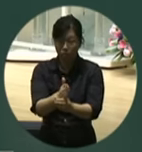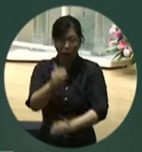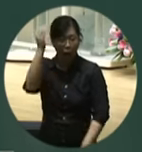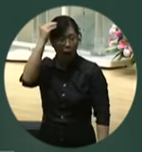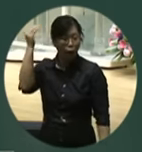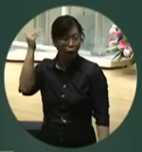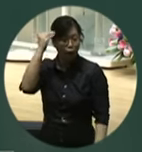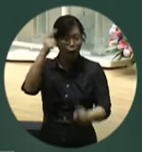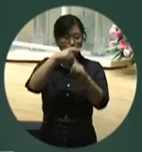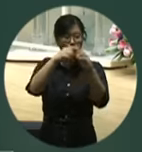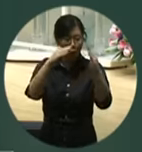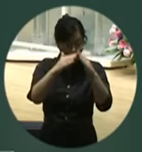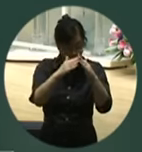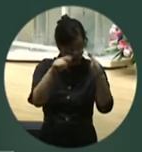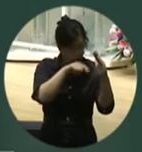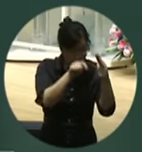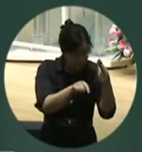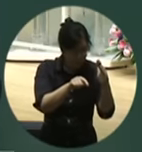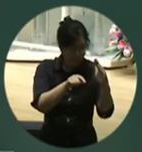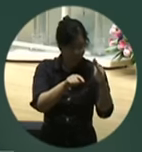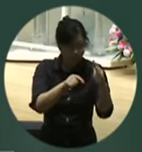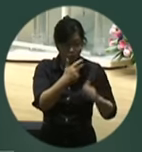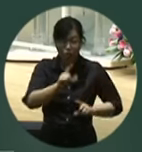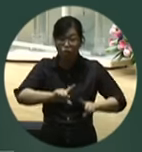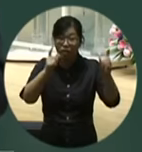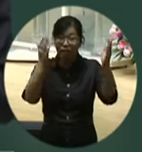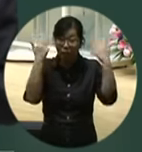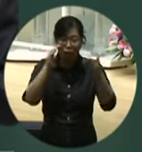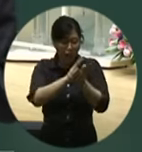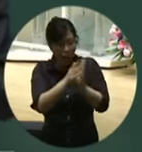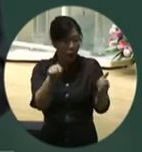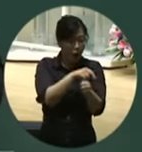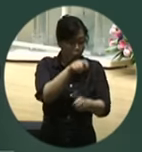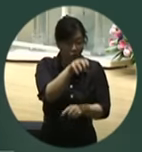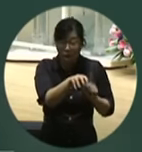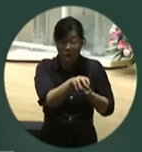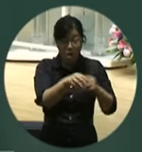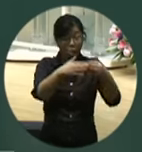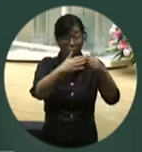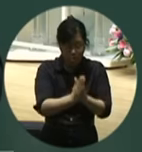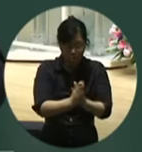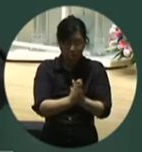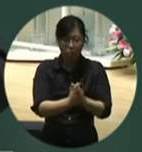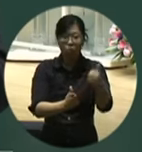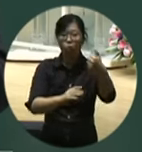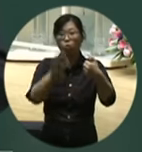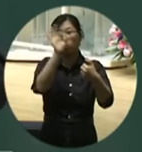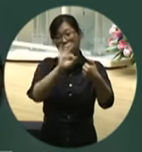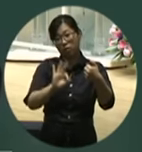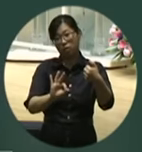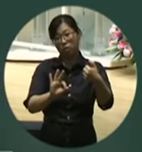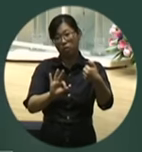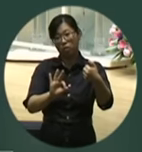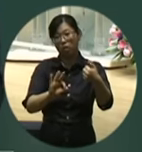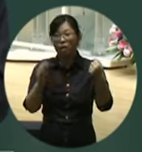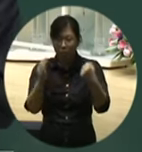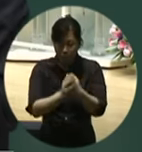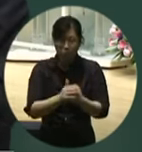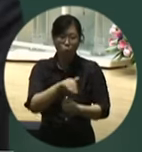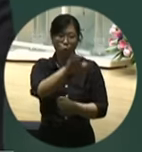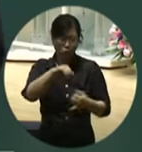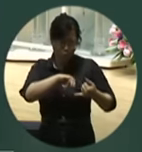없는 교회들이 절반이라고 합니다. So even now, half of Korean churches don't have Sunday schools anymore. 여러분들이 전도자로 여기에 모이셔야 됩니다. And